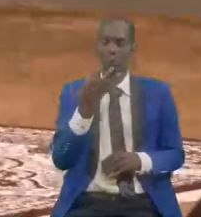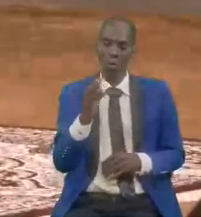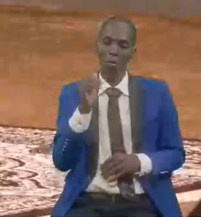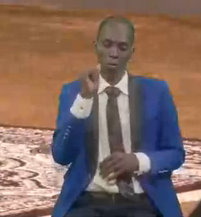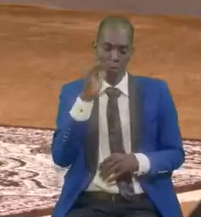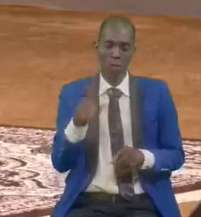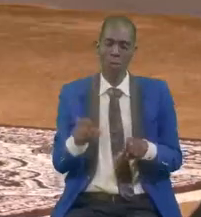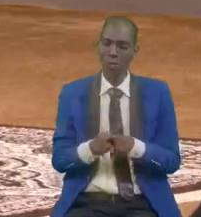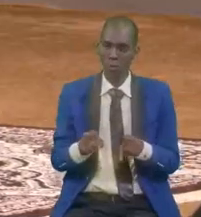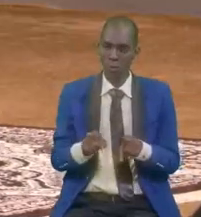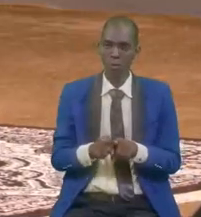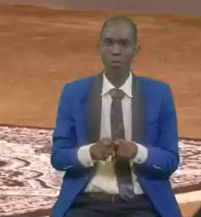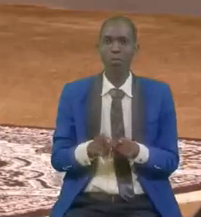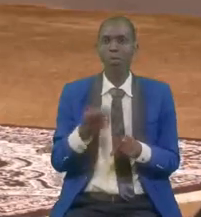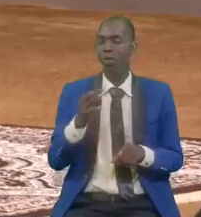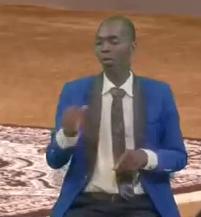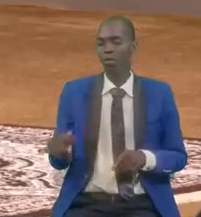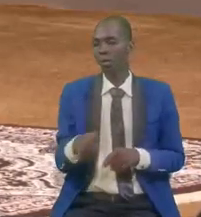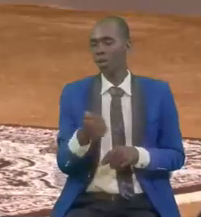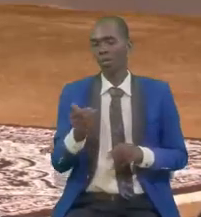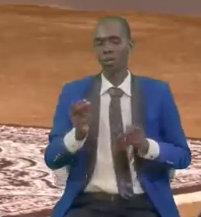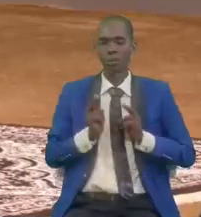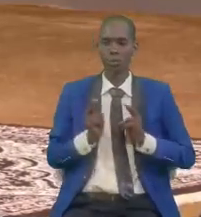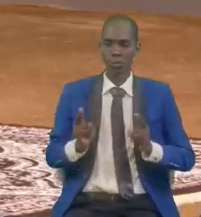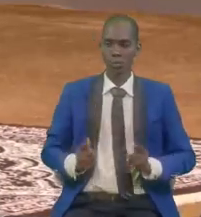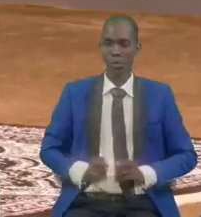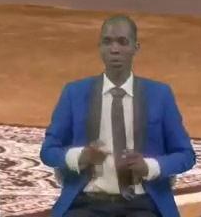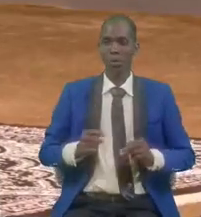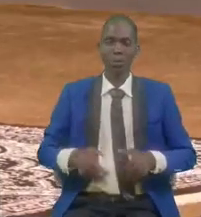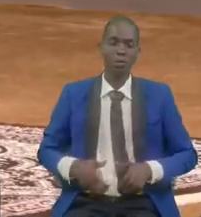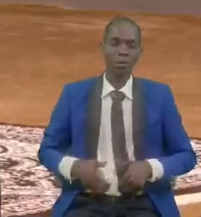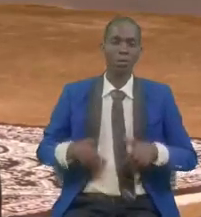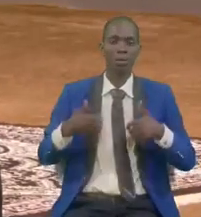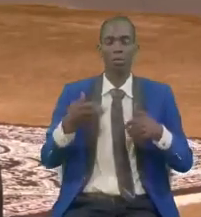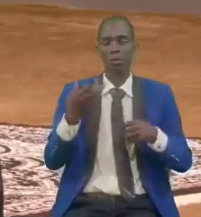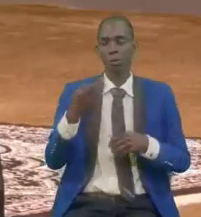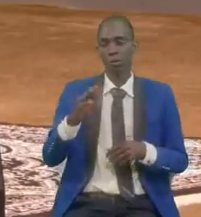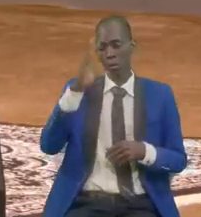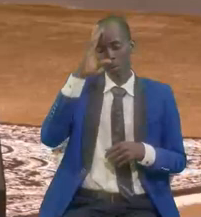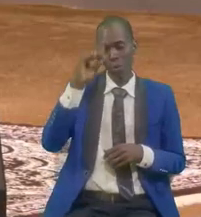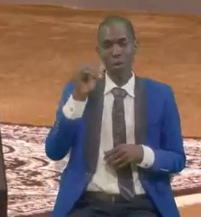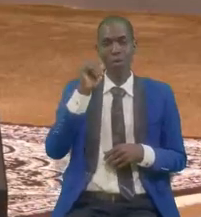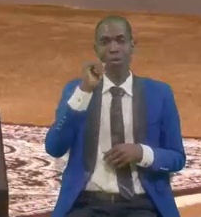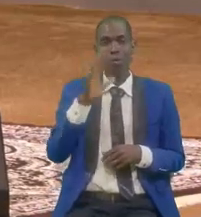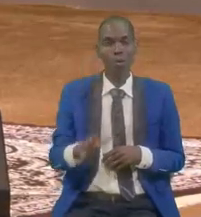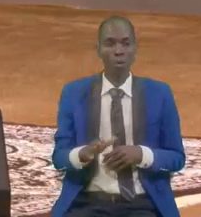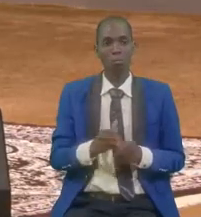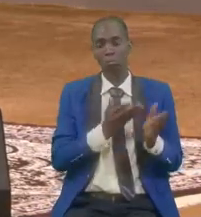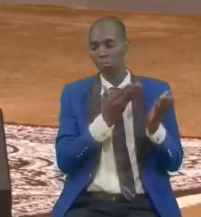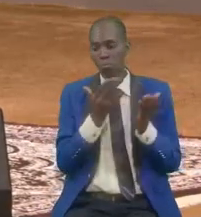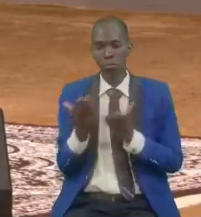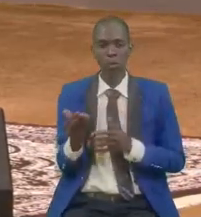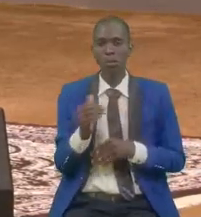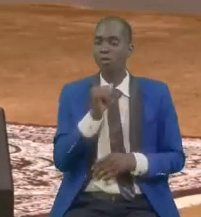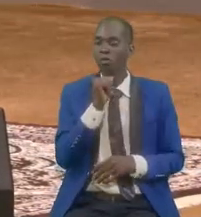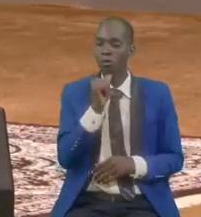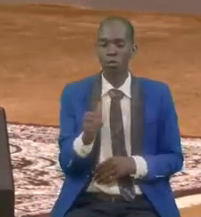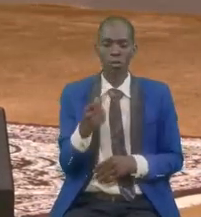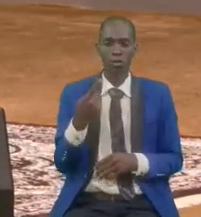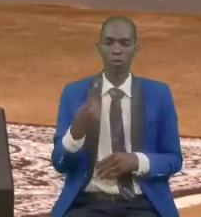Dieu, de tout homme, la colère de l'homme n'accomplit pas